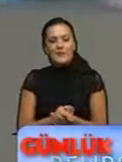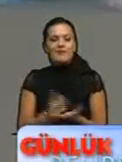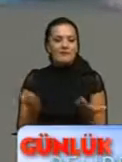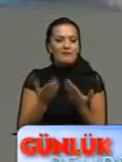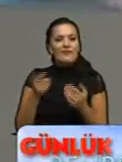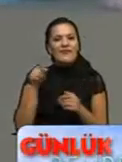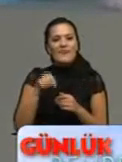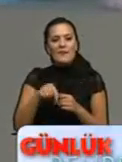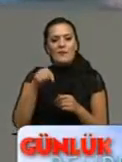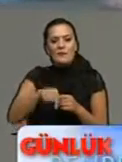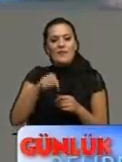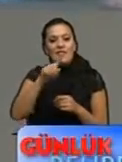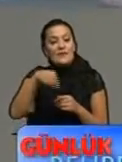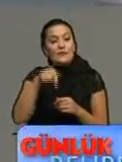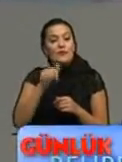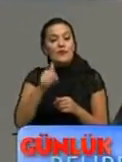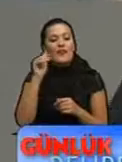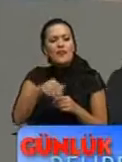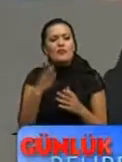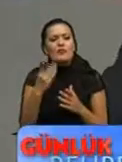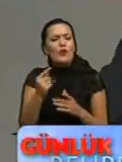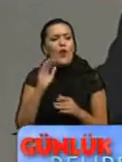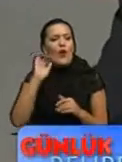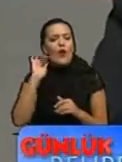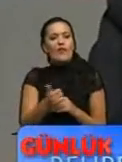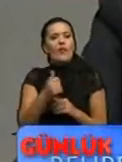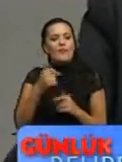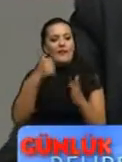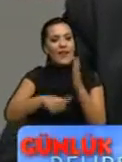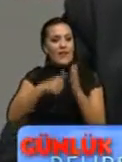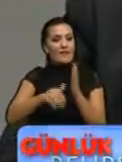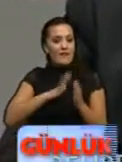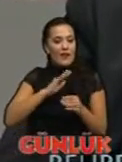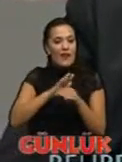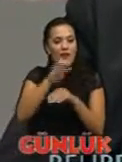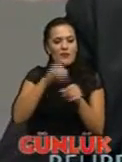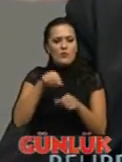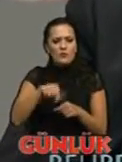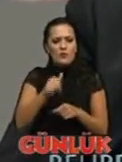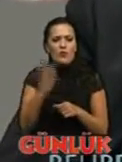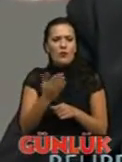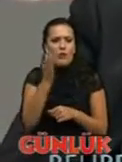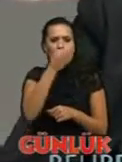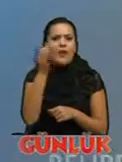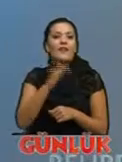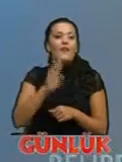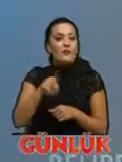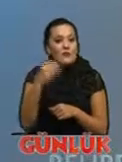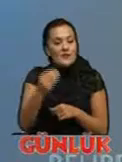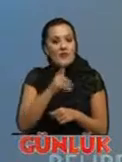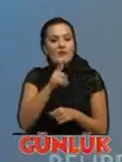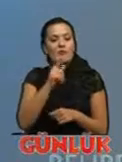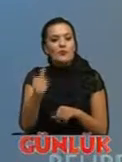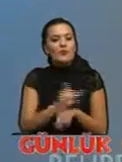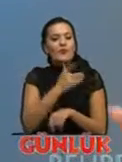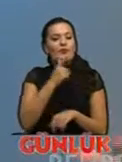Efendim işte sizi bugüne getiren çok kilit tarihleriniz vardır hayatınızda. Bugüne öyle kolay gelinmiyor. Böyle güzel sese, böyle